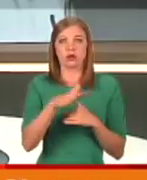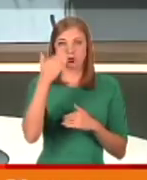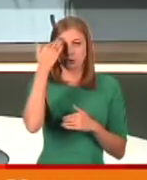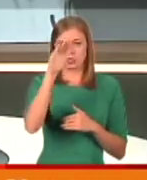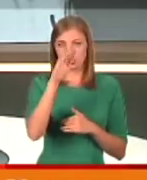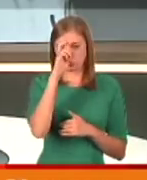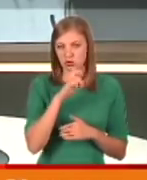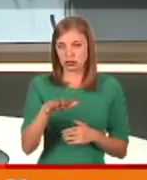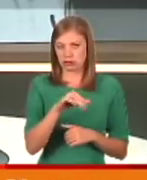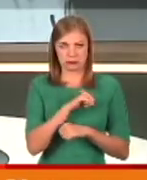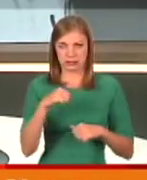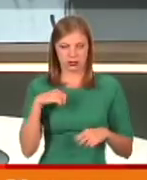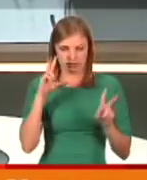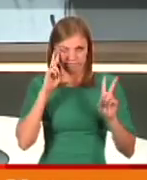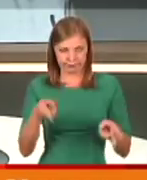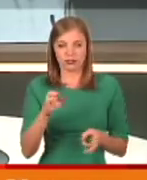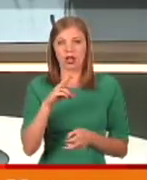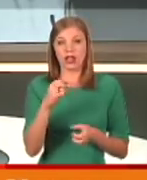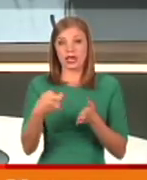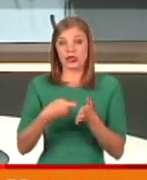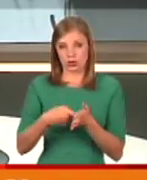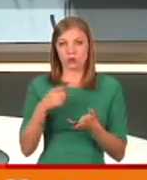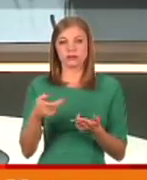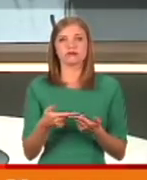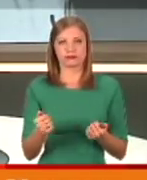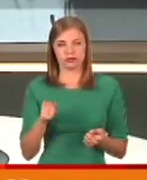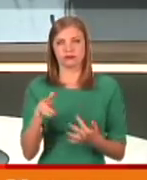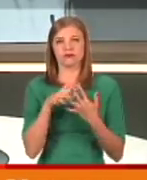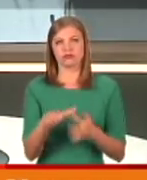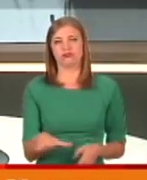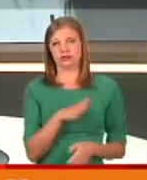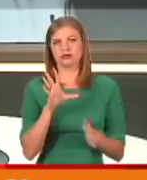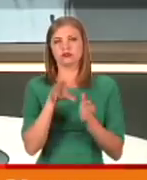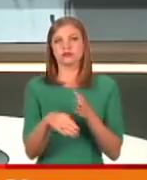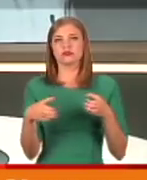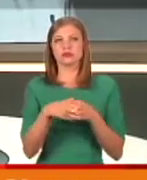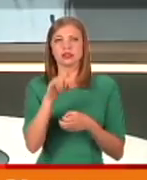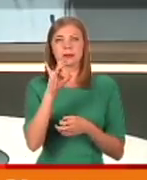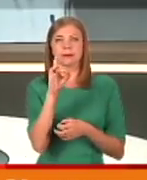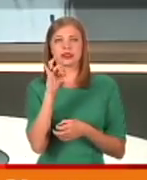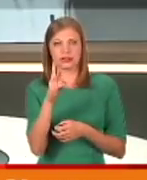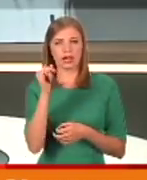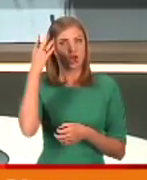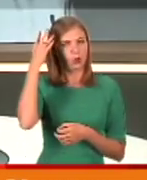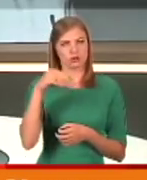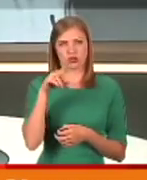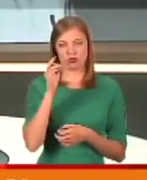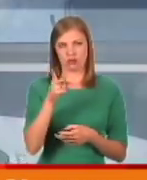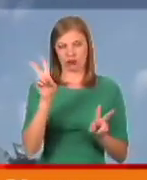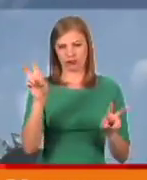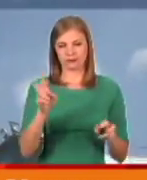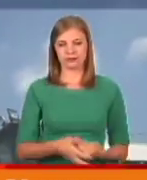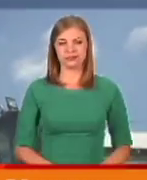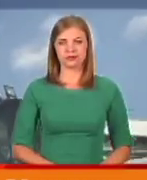іншої держави і сам не збагнув, хоча на допитах зіснувався, воював у батальйоні «Призрак» і козачих полках.